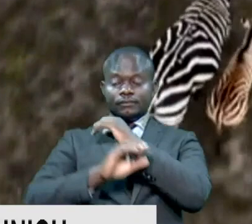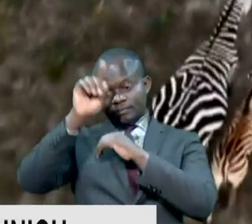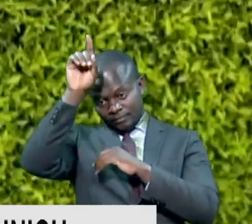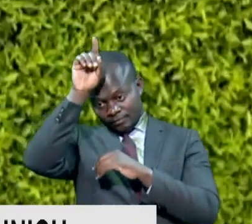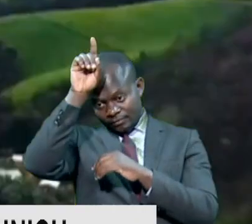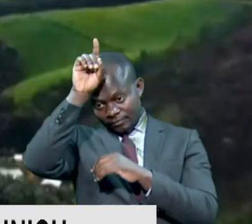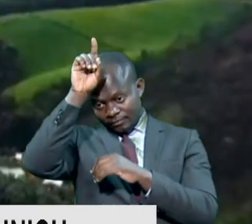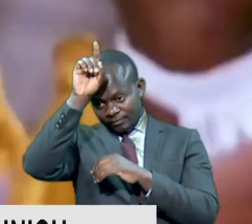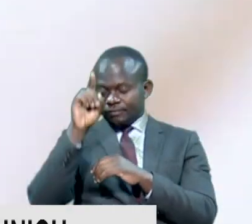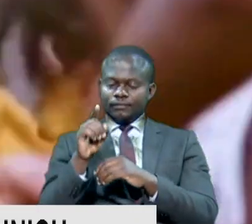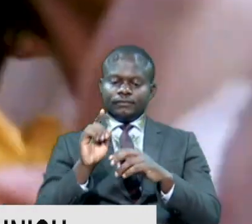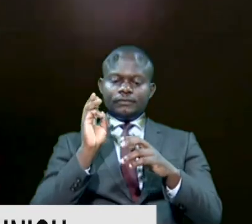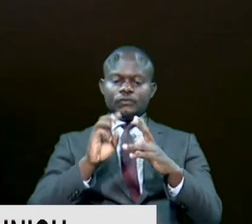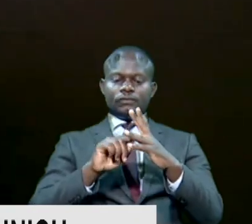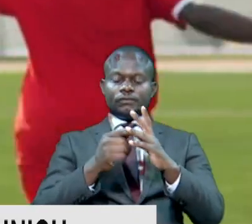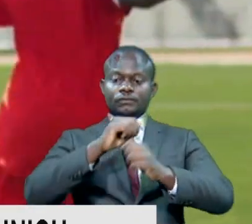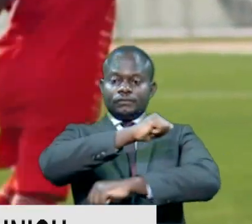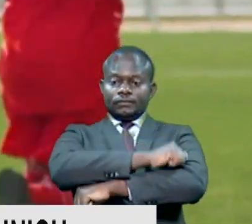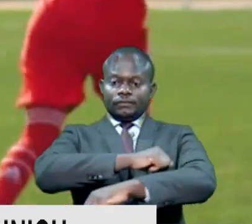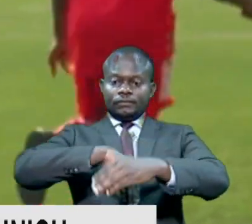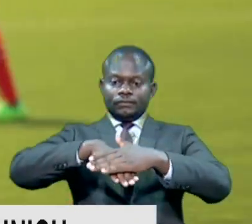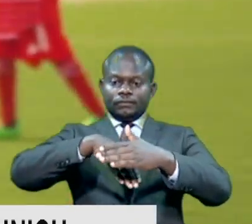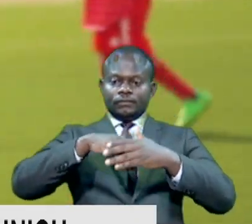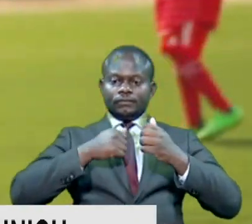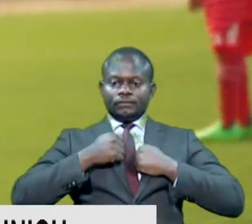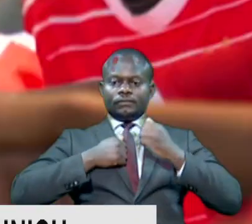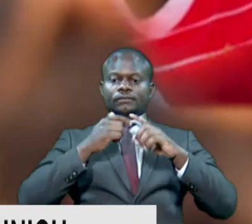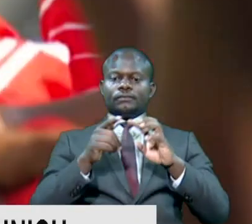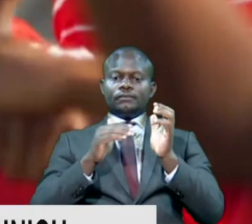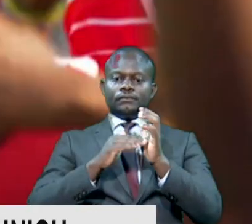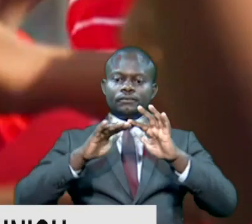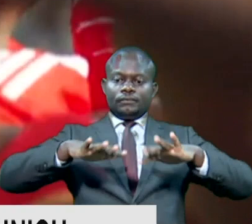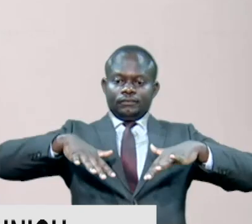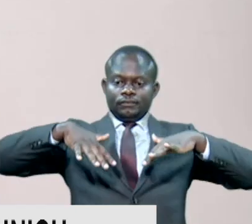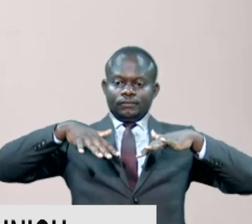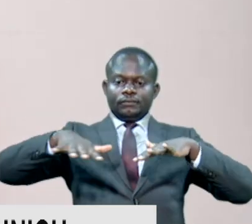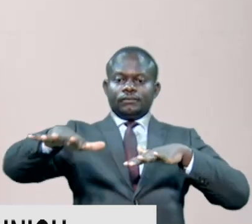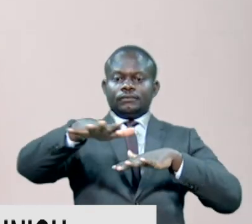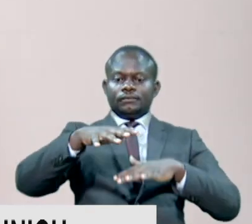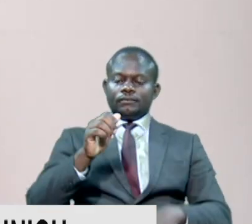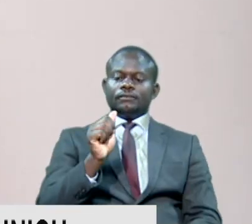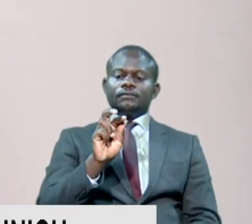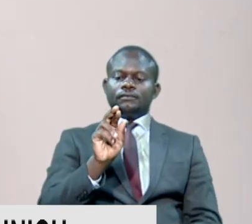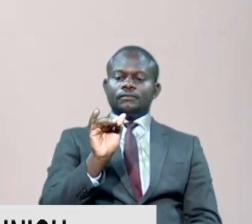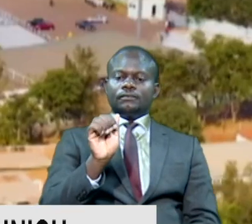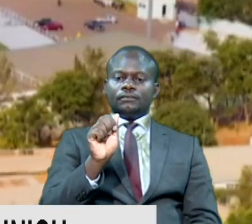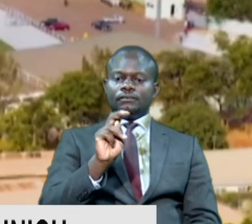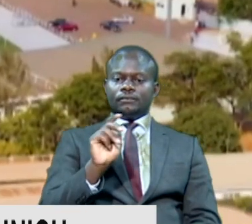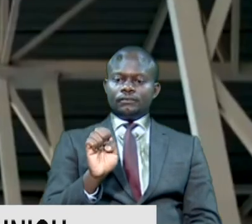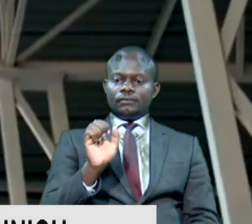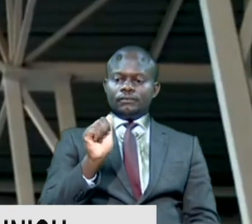kipe izashinga ishuri ry'umupira w'amaguru mu Rwanda ndetse muri stade yayo ya Allianz Arena